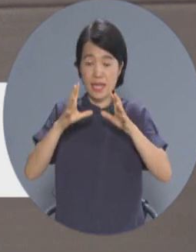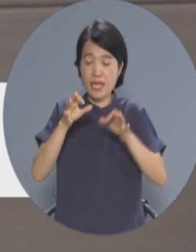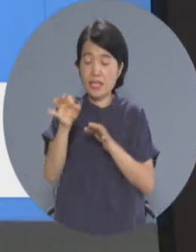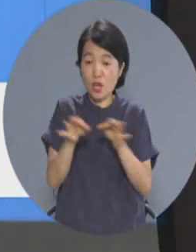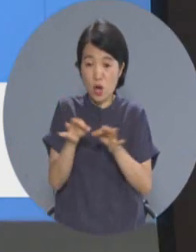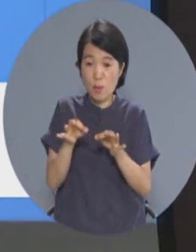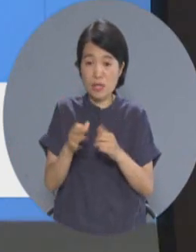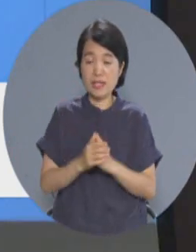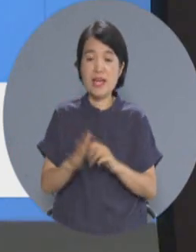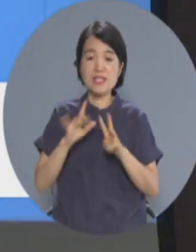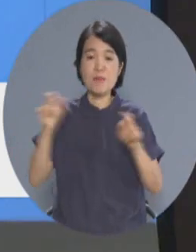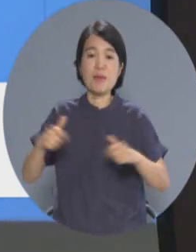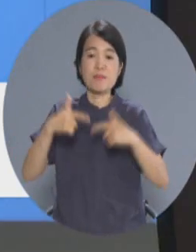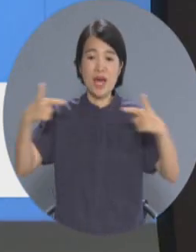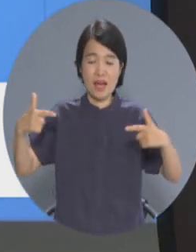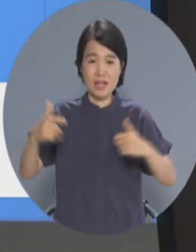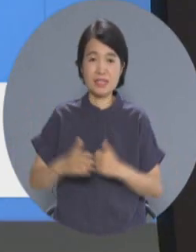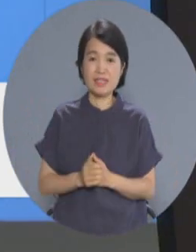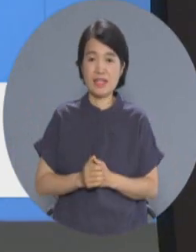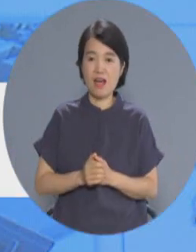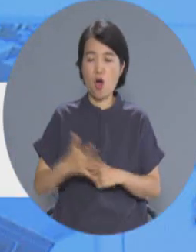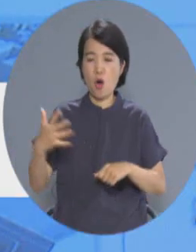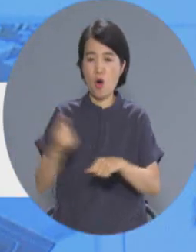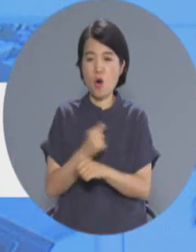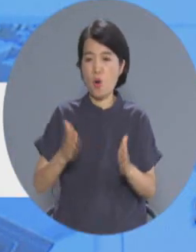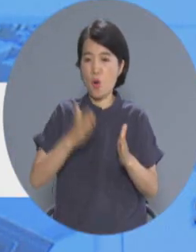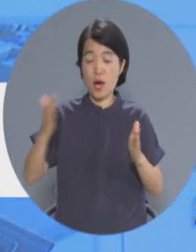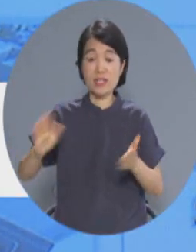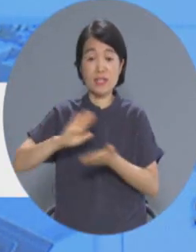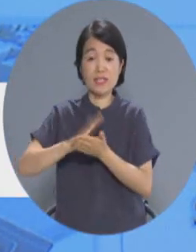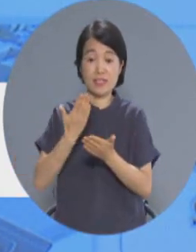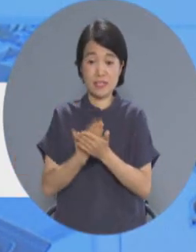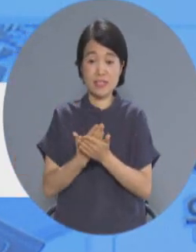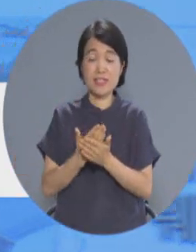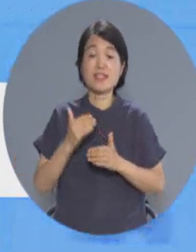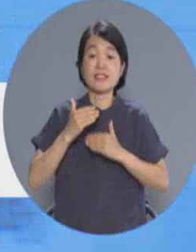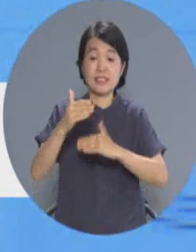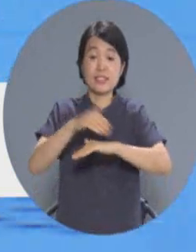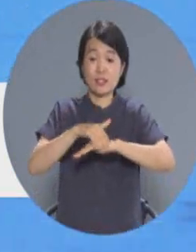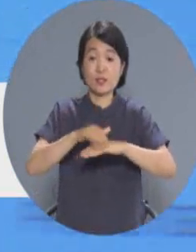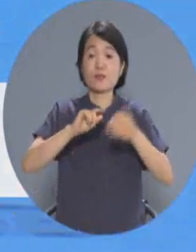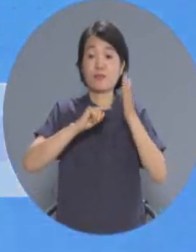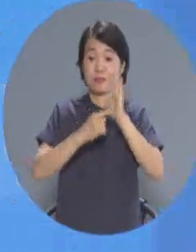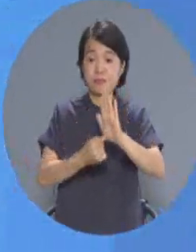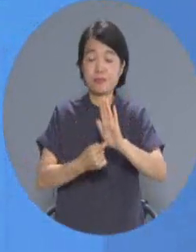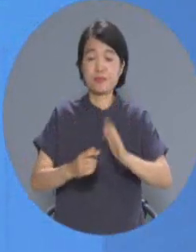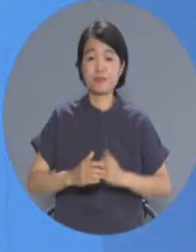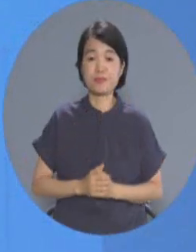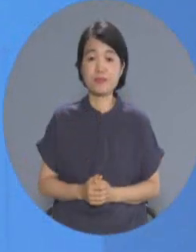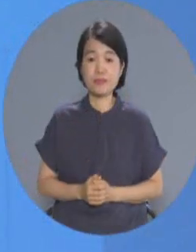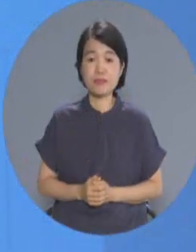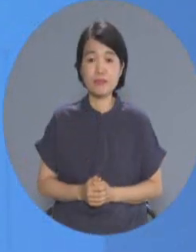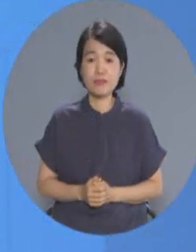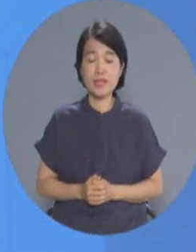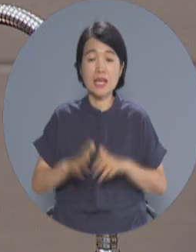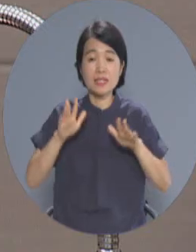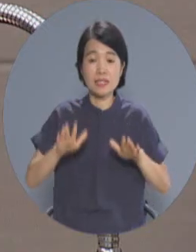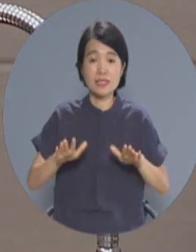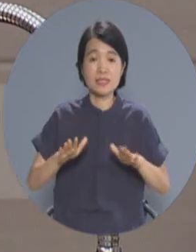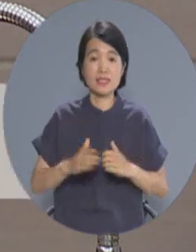지금보다 3배 가까이 키우는 대대적인 확장 리뉴얼에 들어가겠다는 계획도 밝혔습니다. 지금